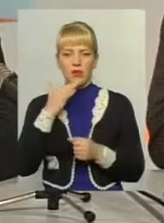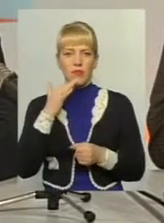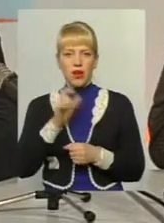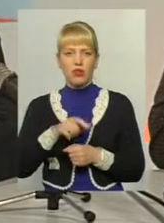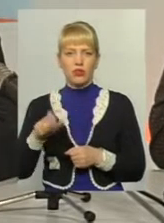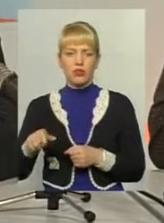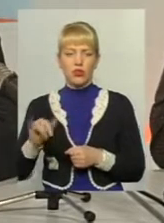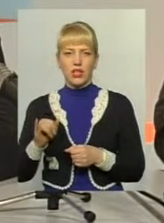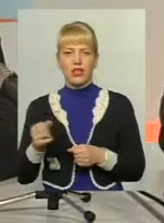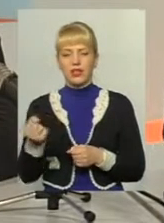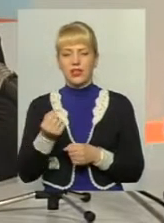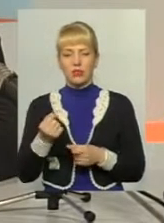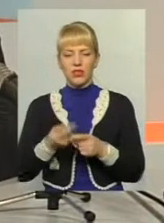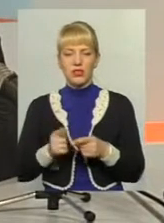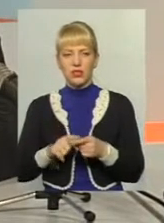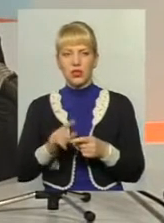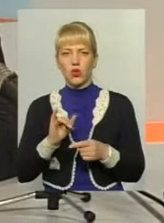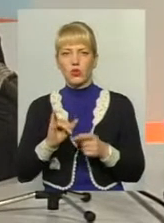електриком, і двірником,